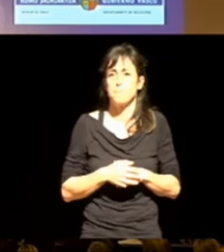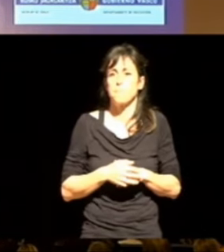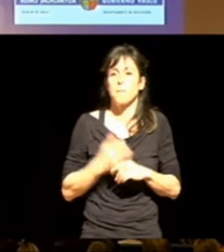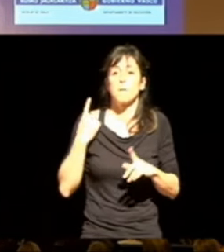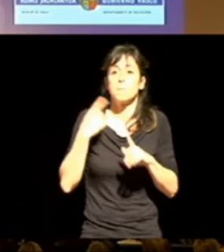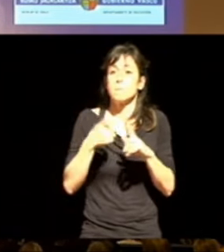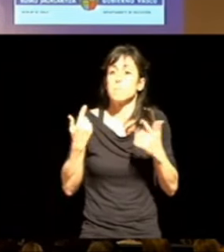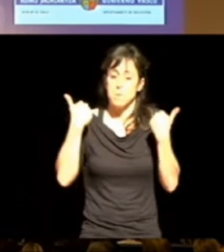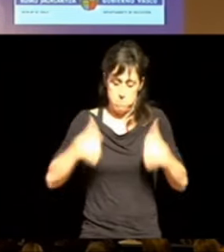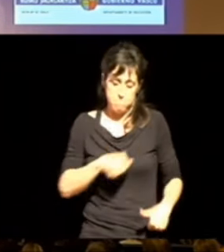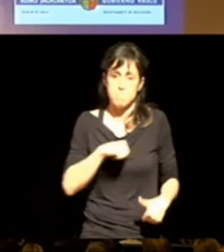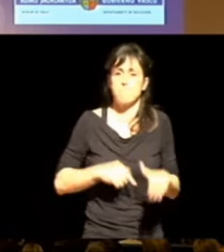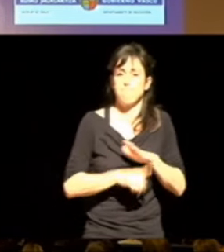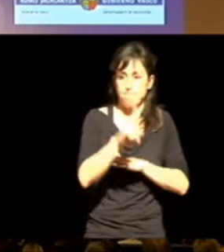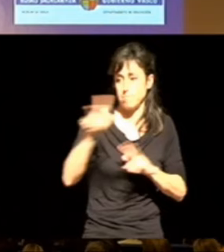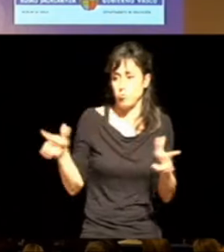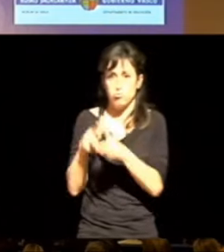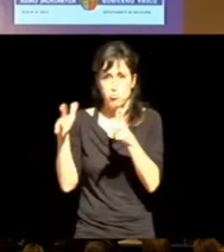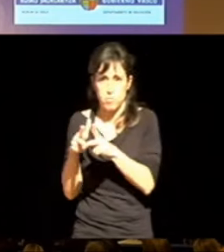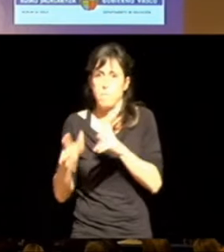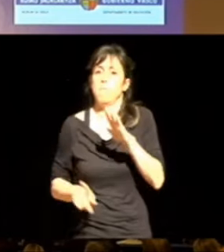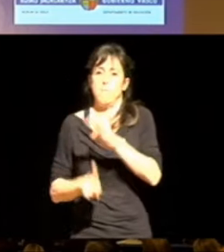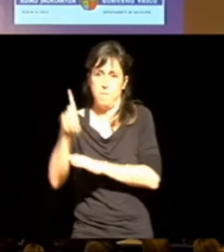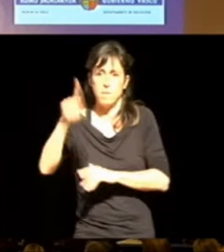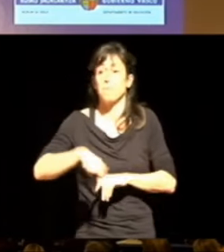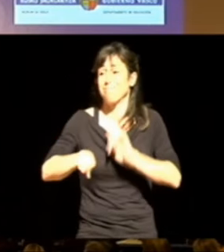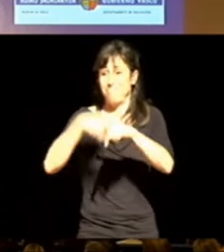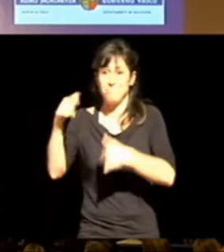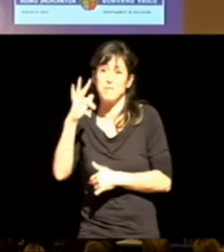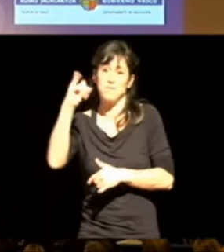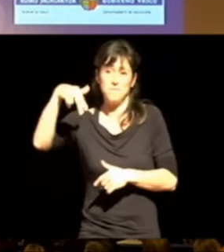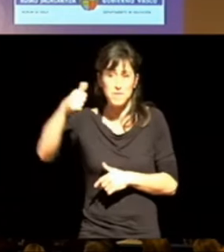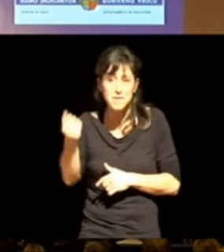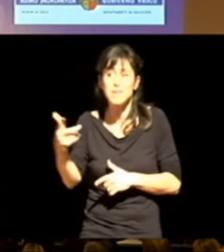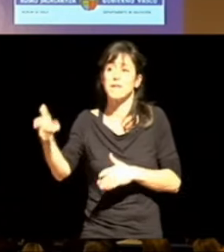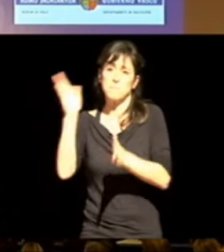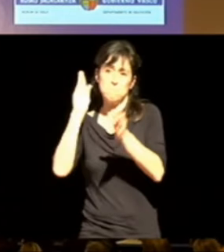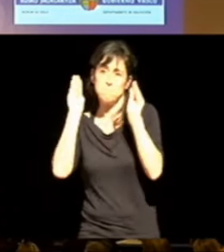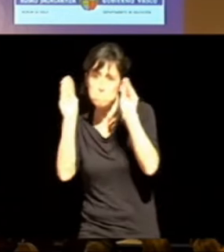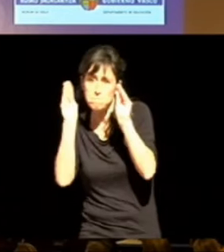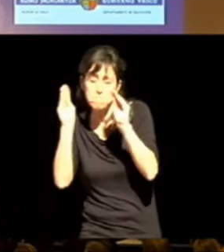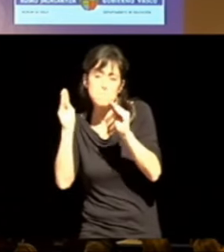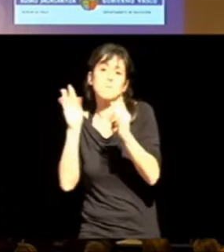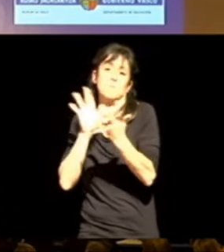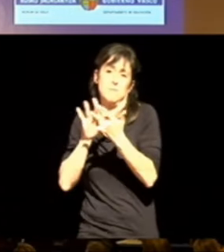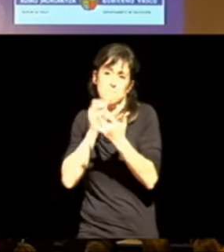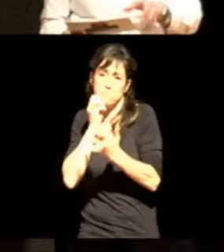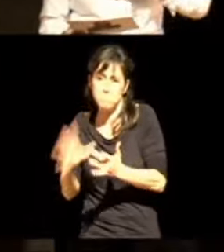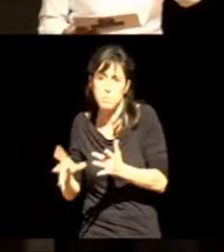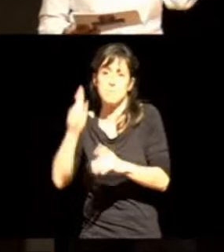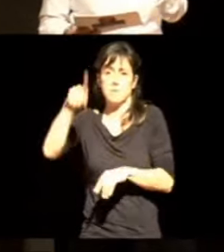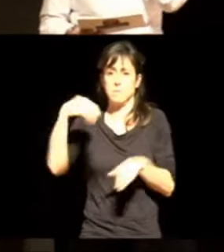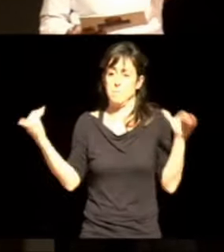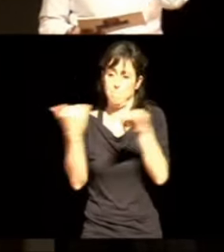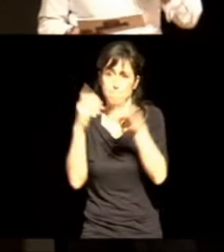pertsonal eta sozialerako. Eta gero, Finak aipatu du ere, tratonaren pedagogia, berdintasunerako hezkuntza